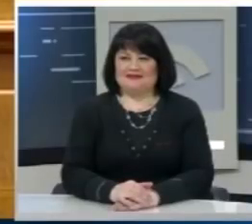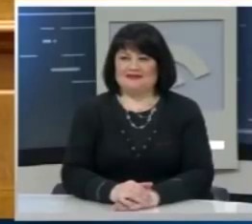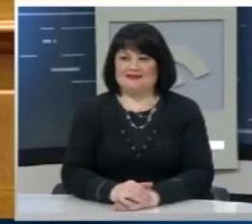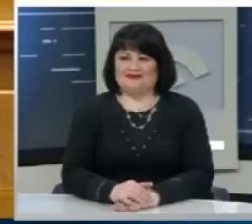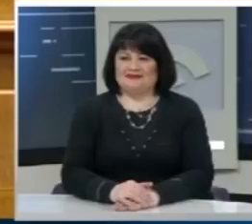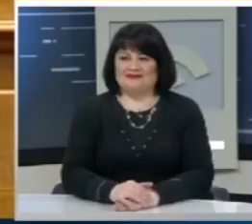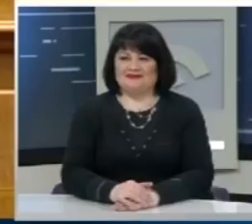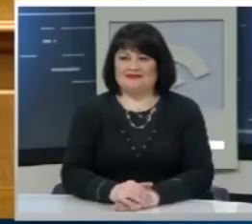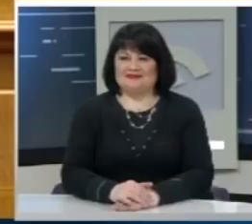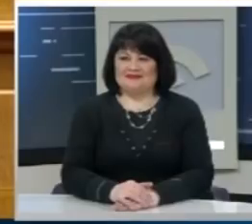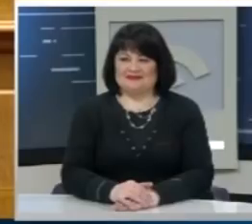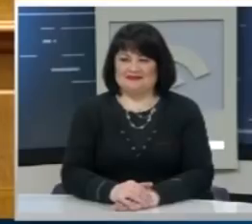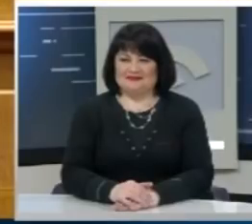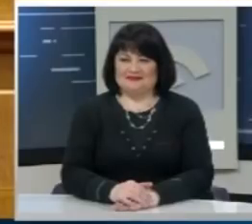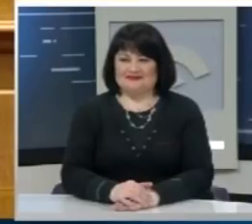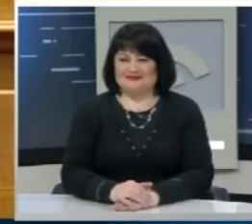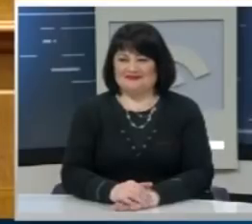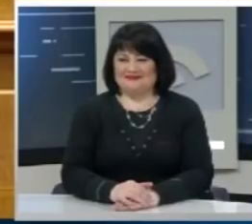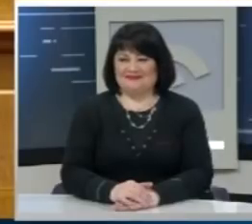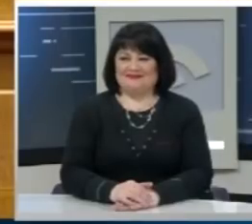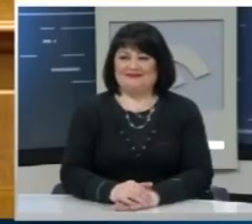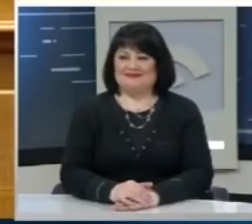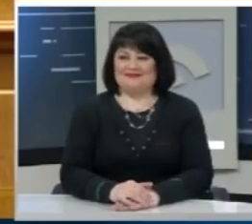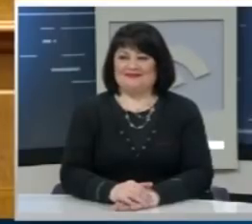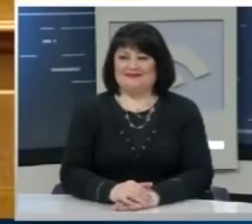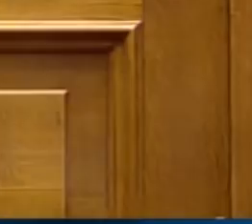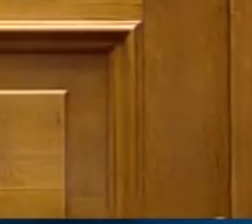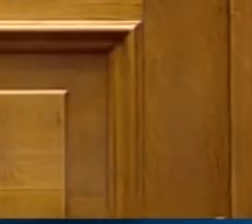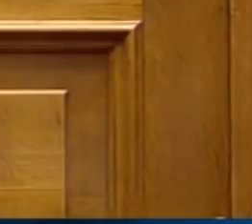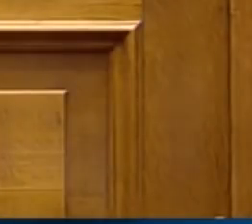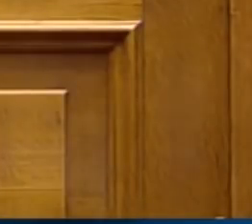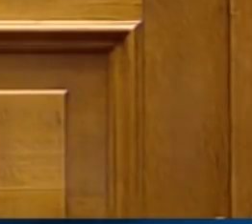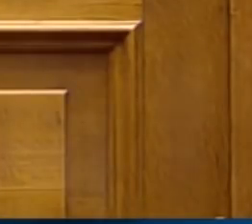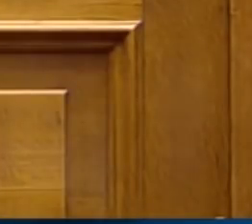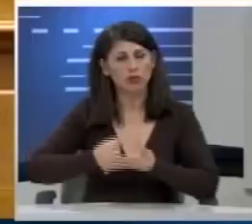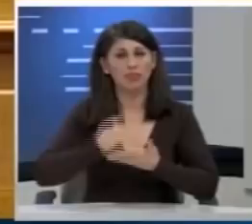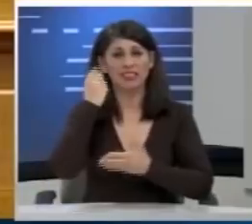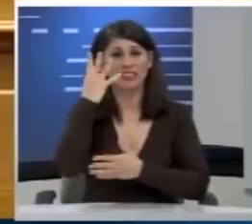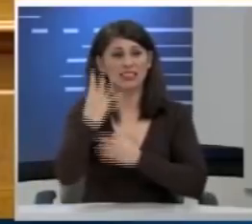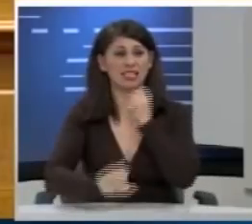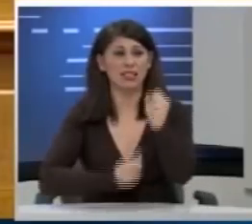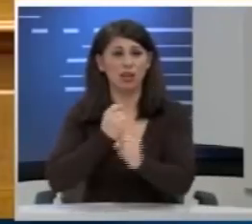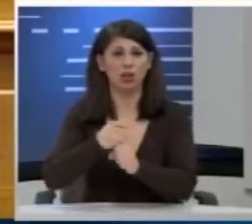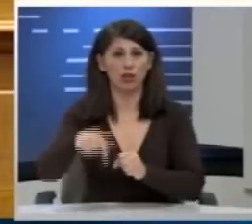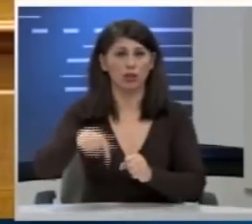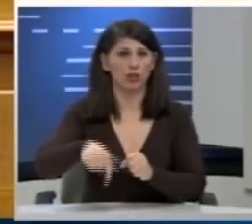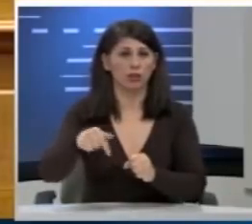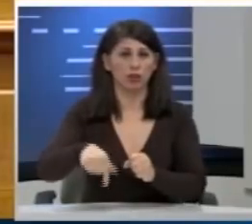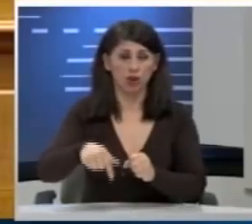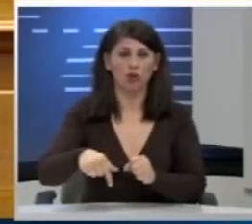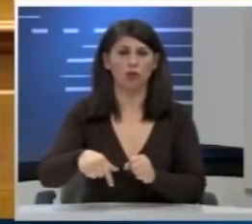τυχαία, ο ΣΥΡΙΖΑ θυμάται το ζήτημα των γερμανικών οφειλών, για το οποίο 4 χρόνια τώρα